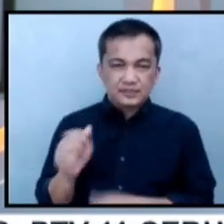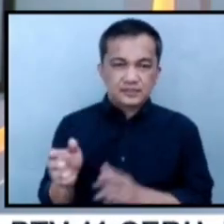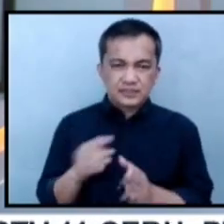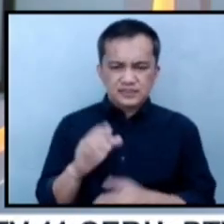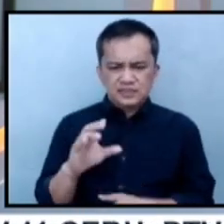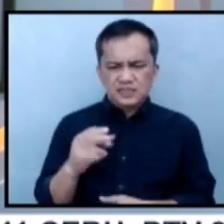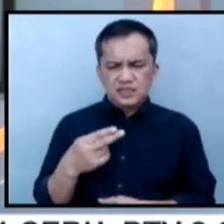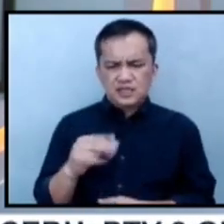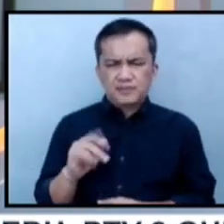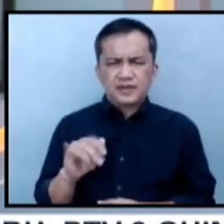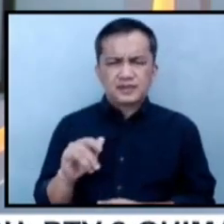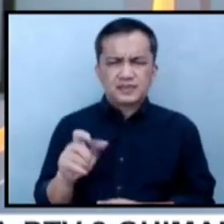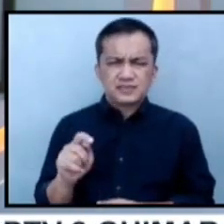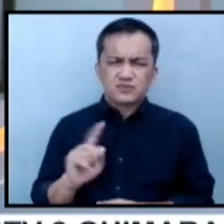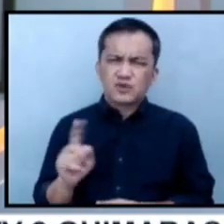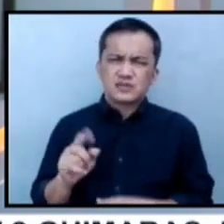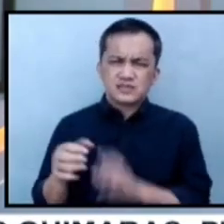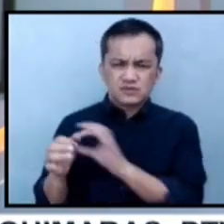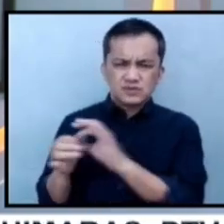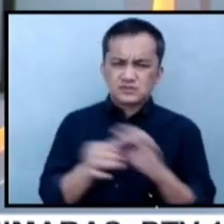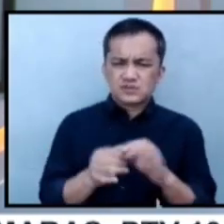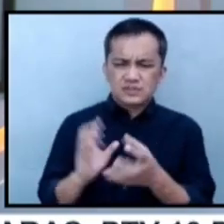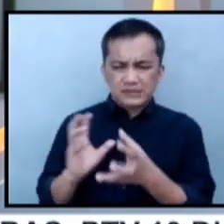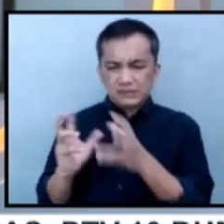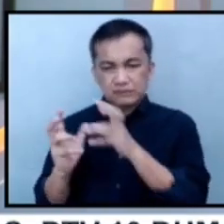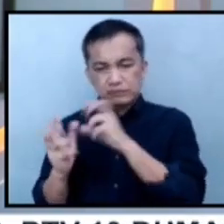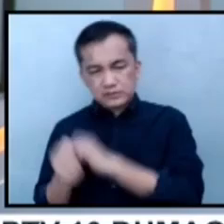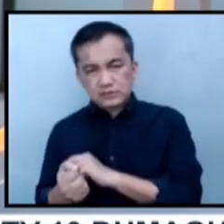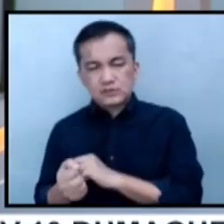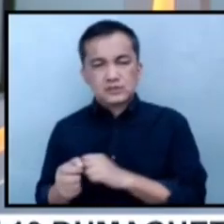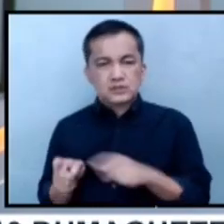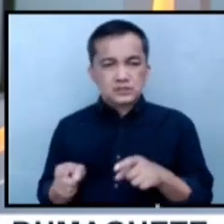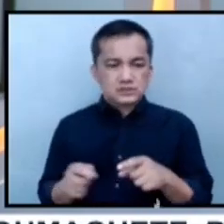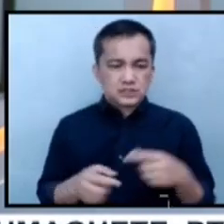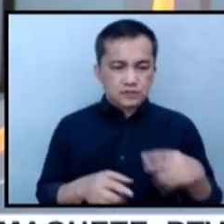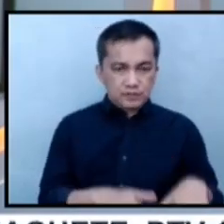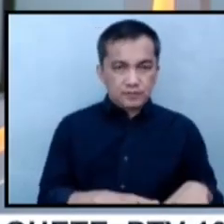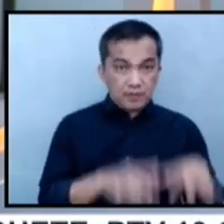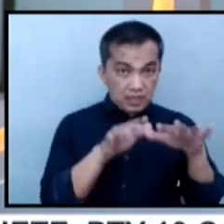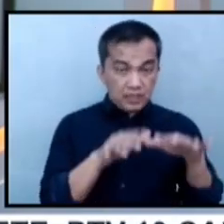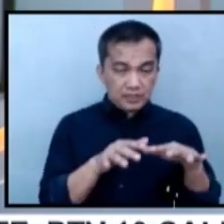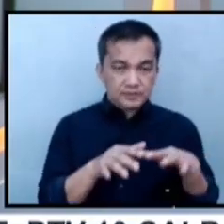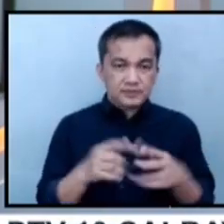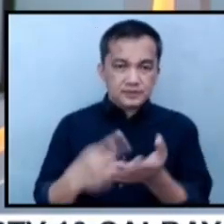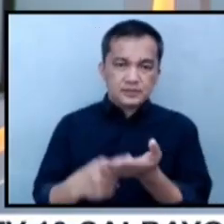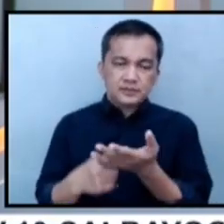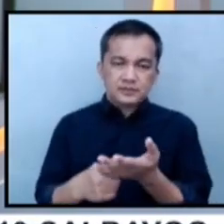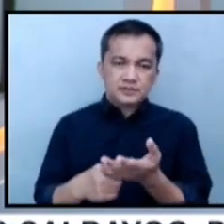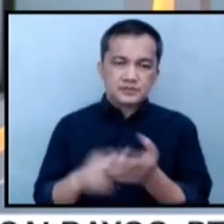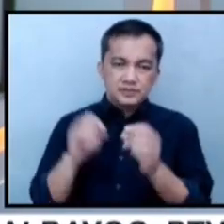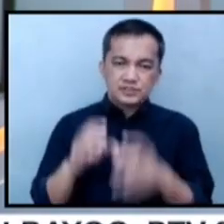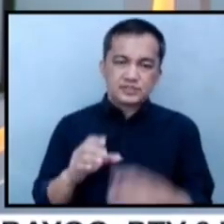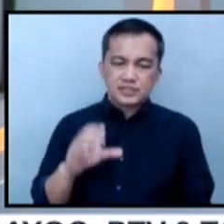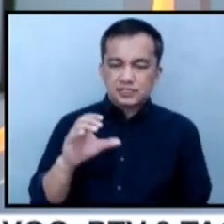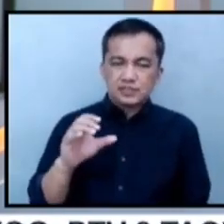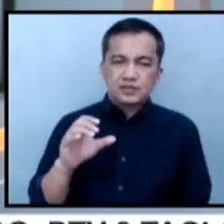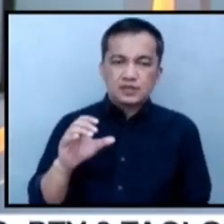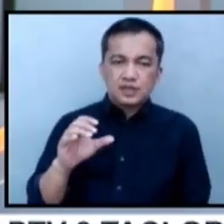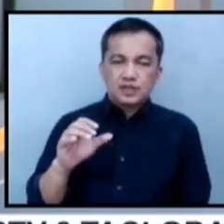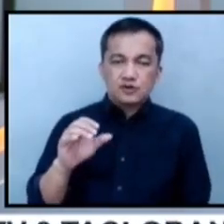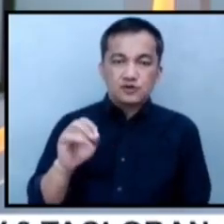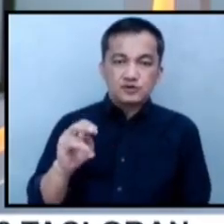ang koneksyon ng climate change Sa mga nararanasan nating pagbaha Iyan ang tatalakay ni professor Antonio Contreras sa punto de